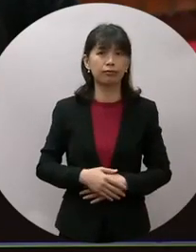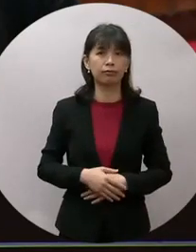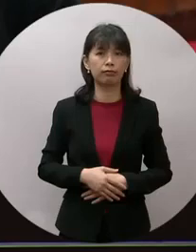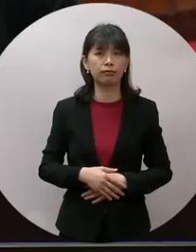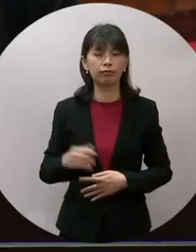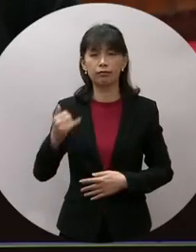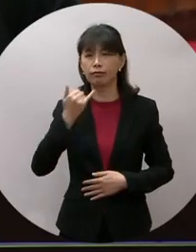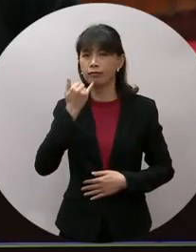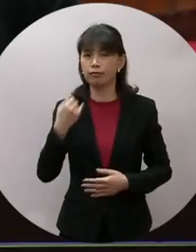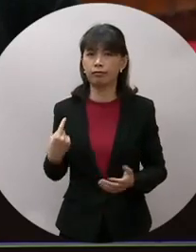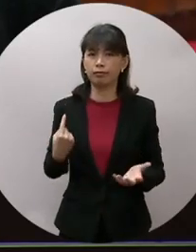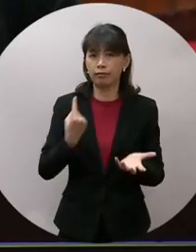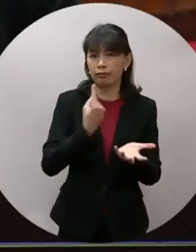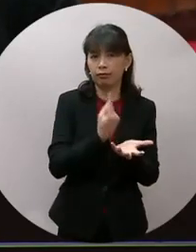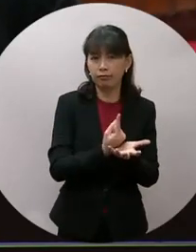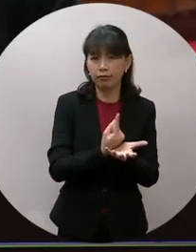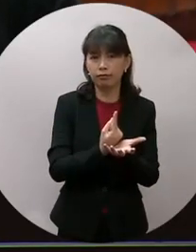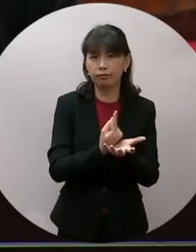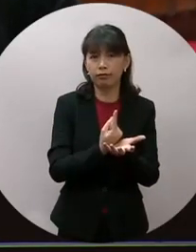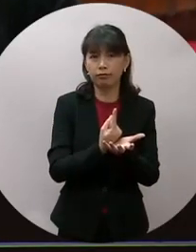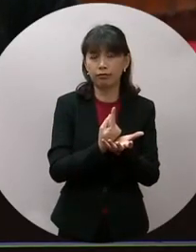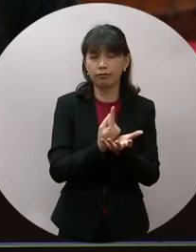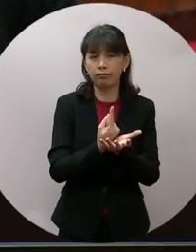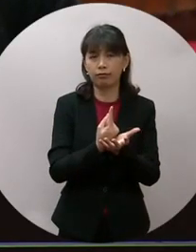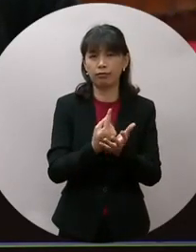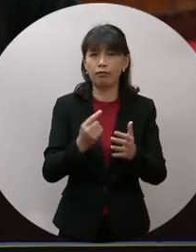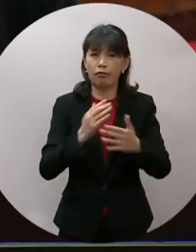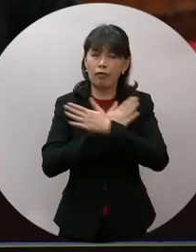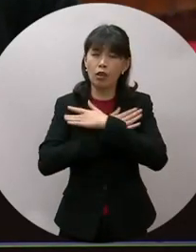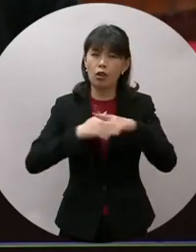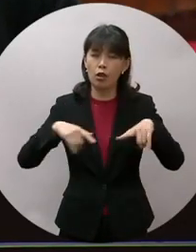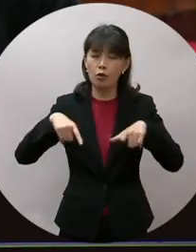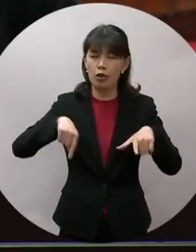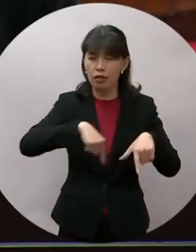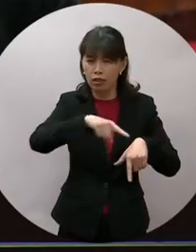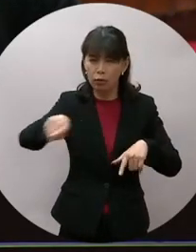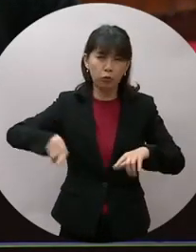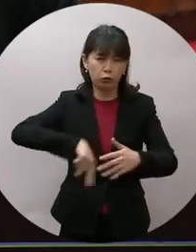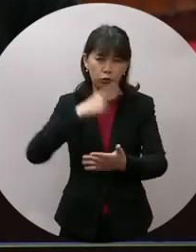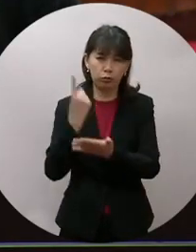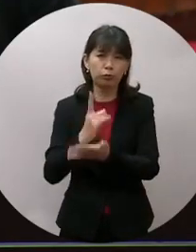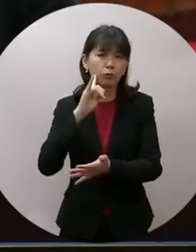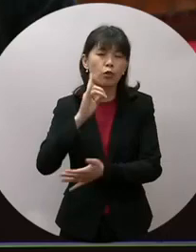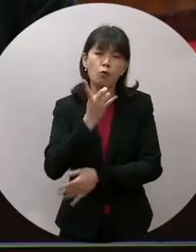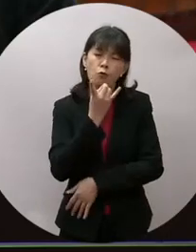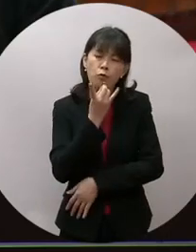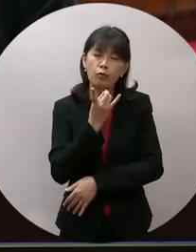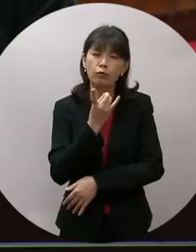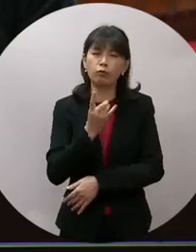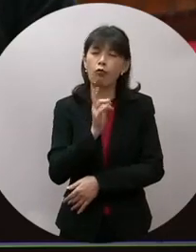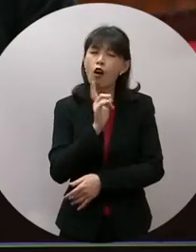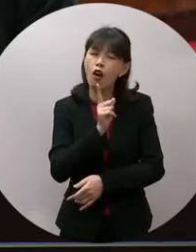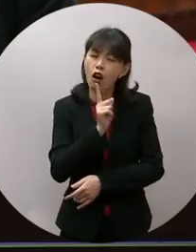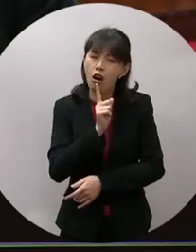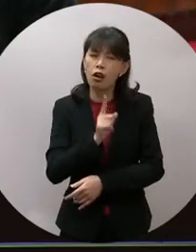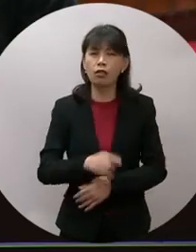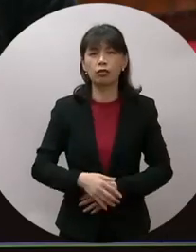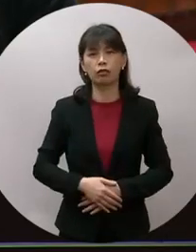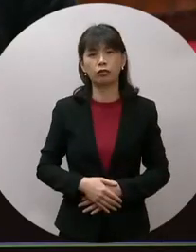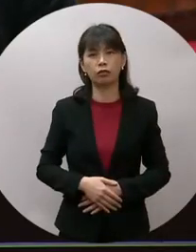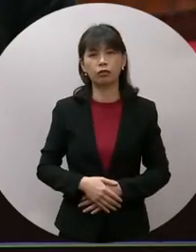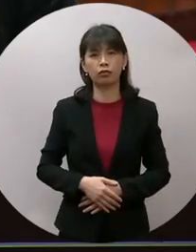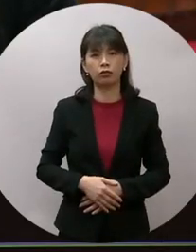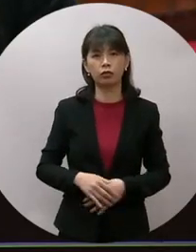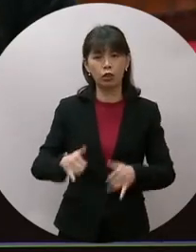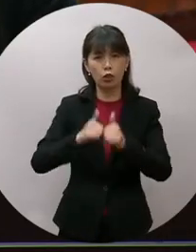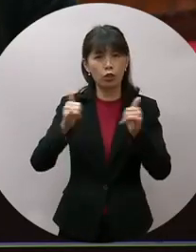来参与所谓的一个沉浸式的幼儿园，也能够扩大我们的族语保姆，不要用名额